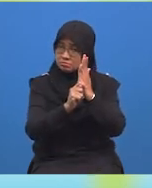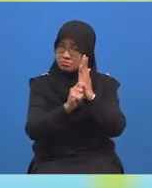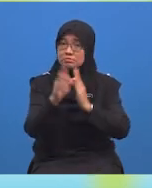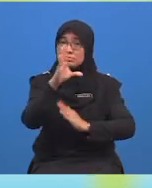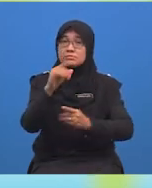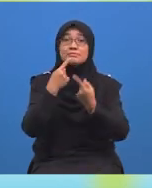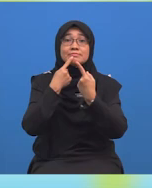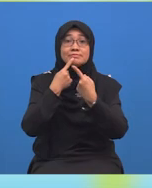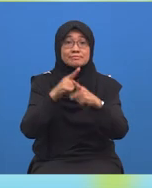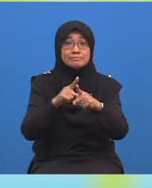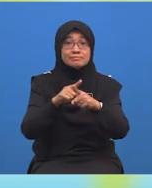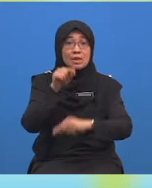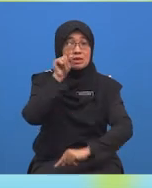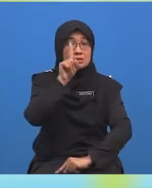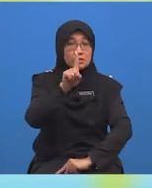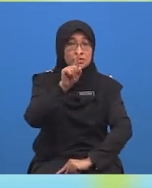dan jawapannya ialah